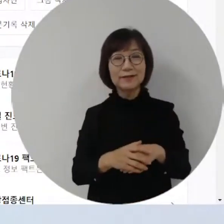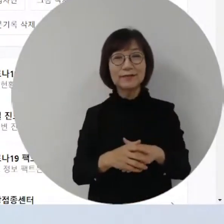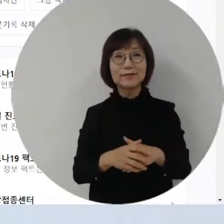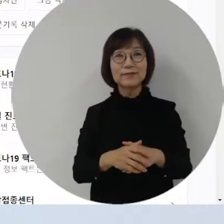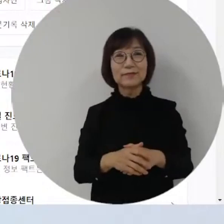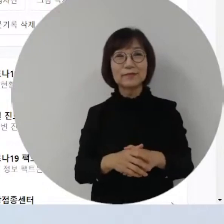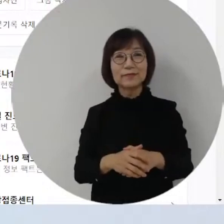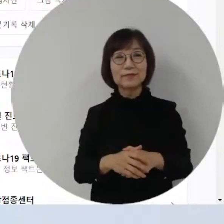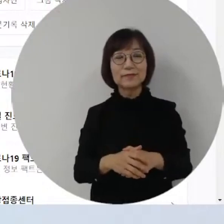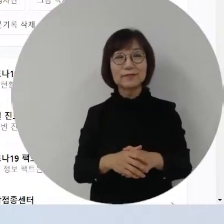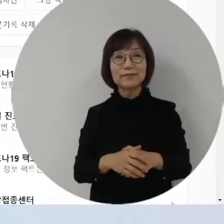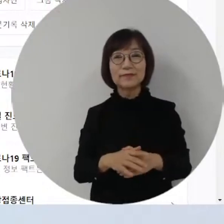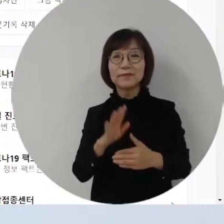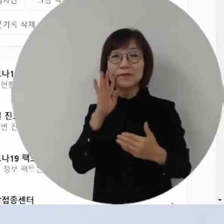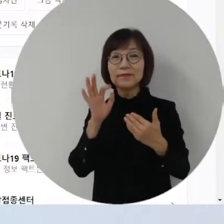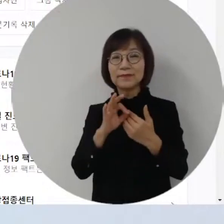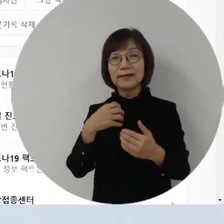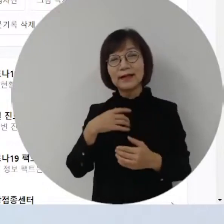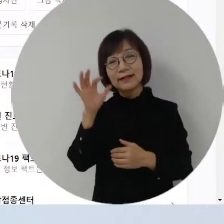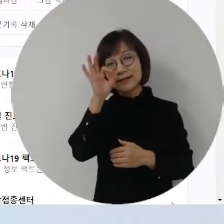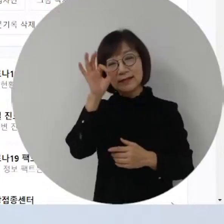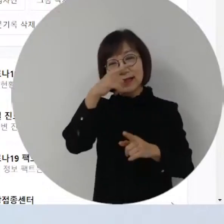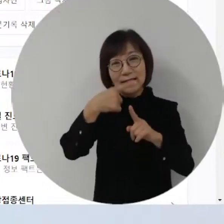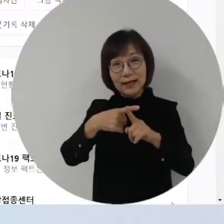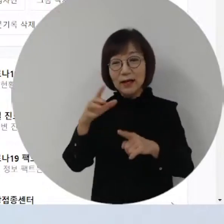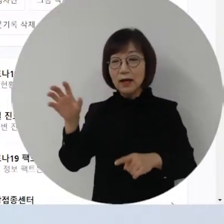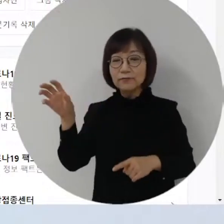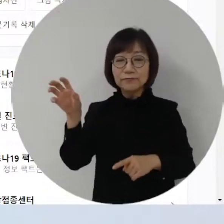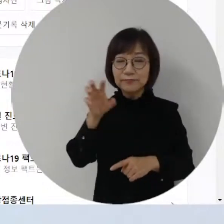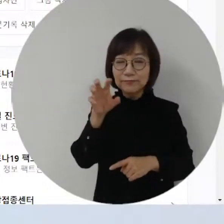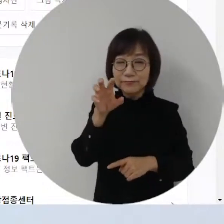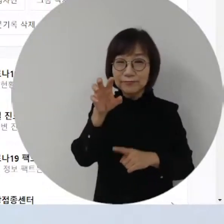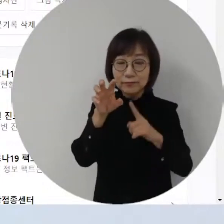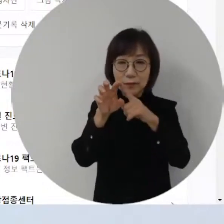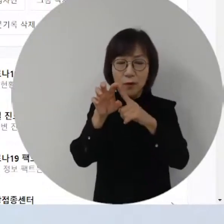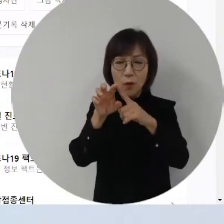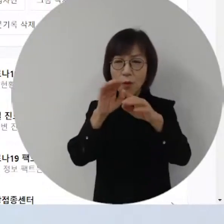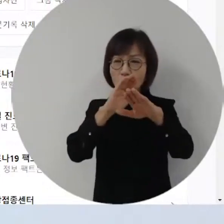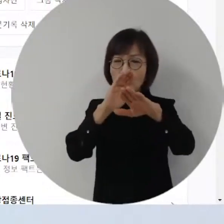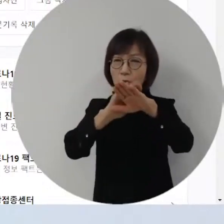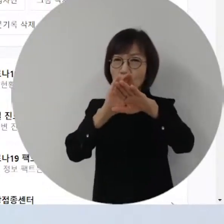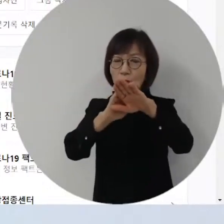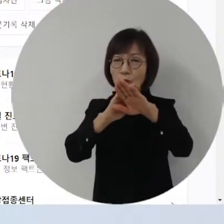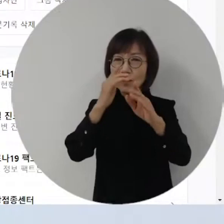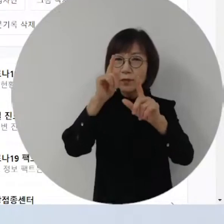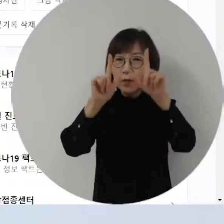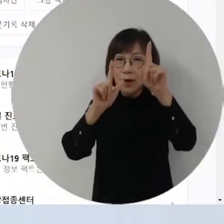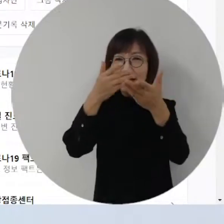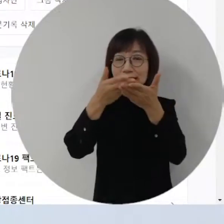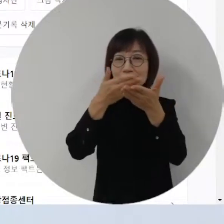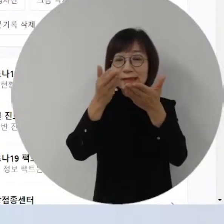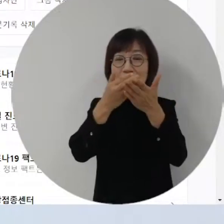때 어디론가 하이퍼링크가 걸려 있다라는 얘기예요.